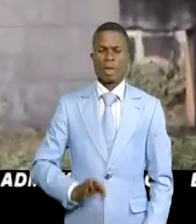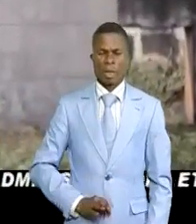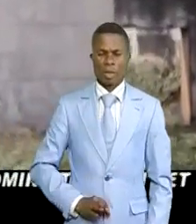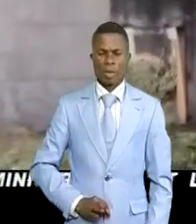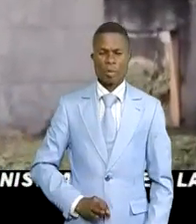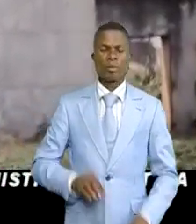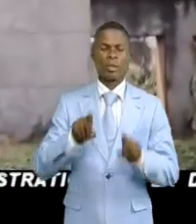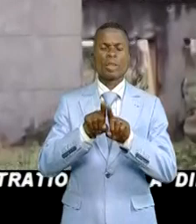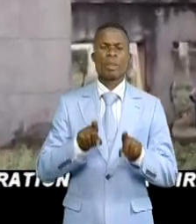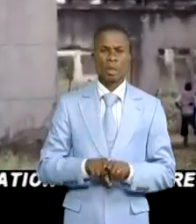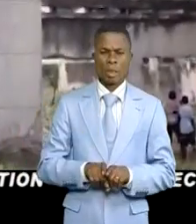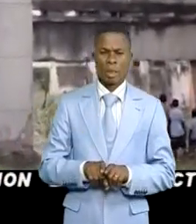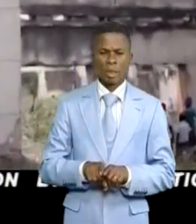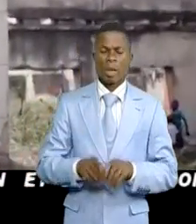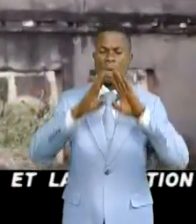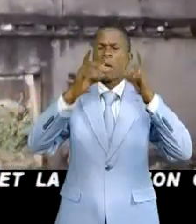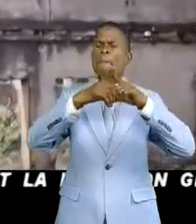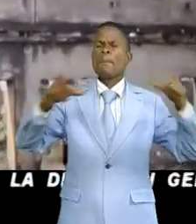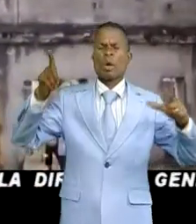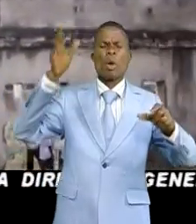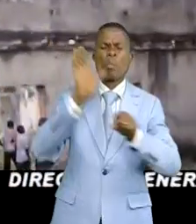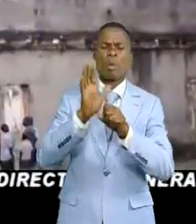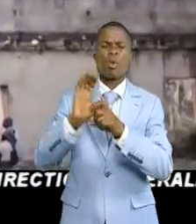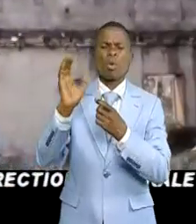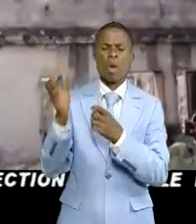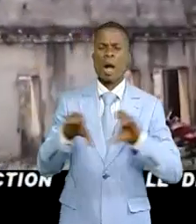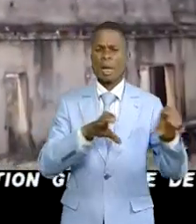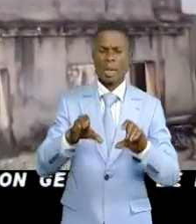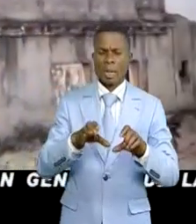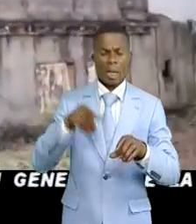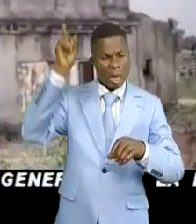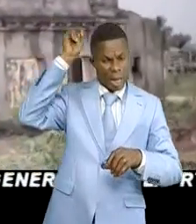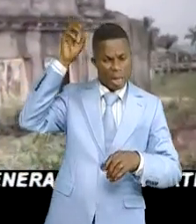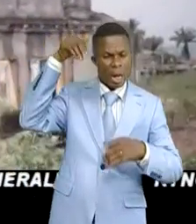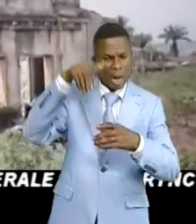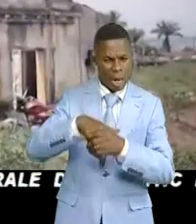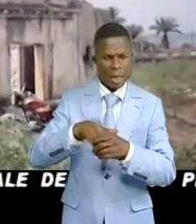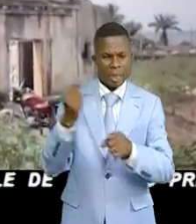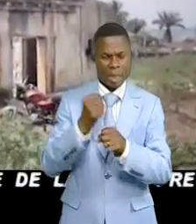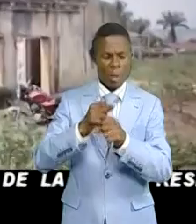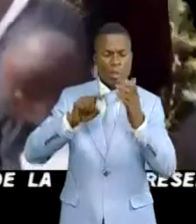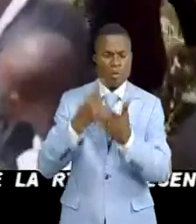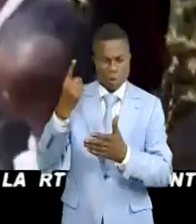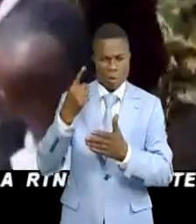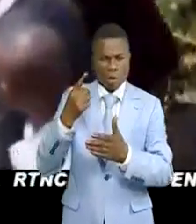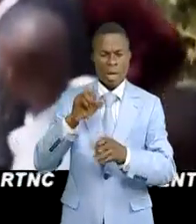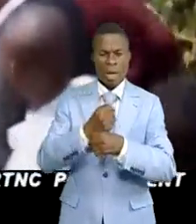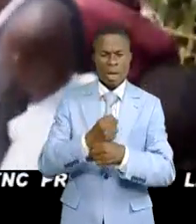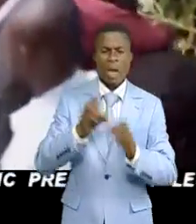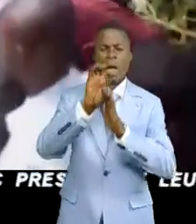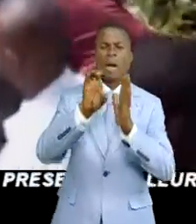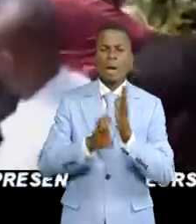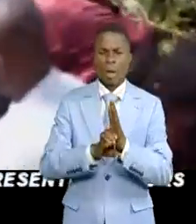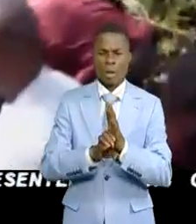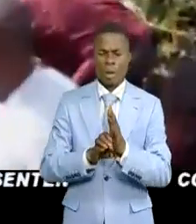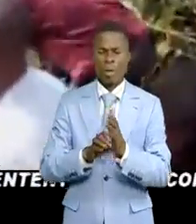Tshisekedi Tshilombo. Une grande maison culturelle où a été érigée et adoptée pour la toute première fois la